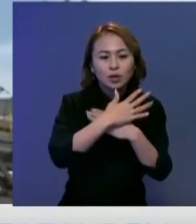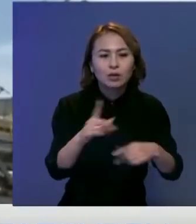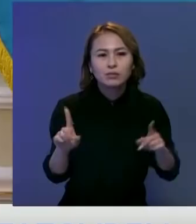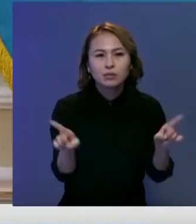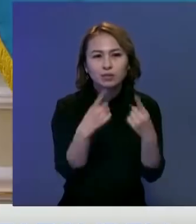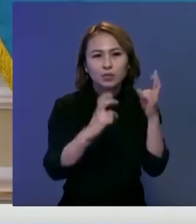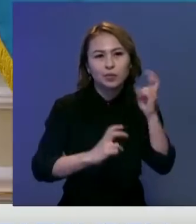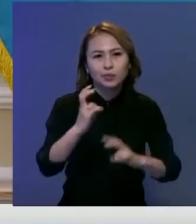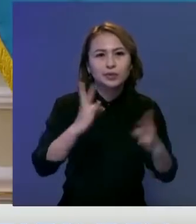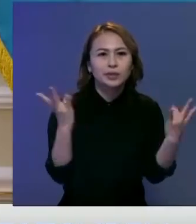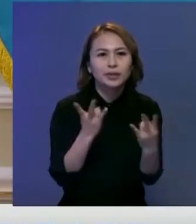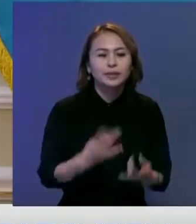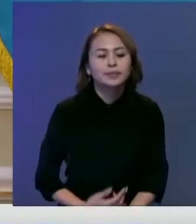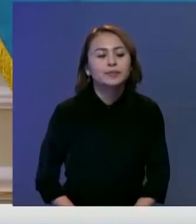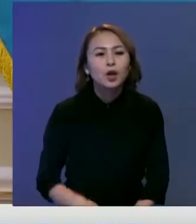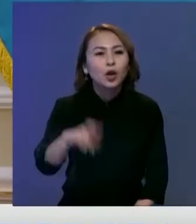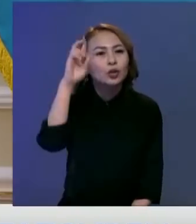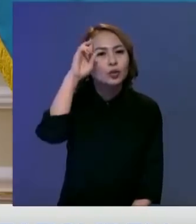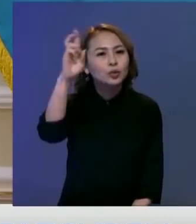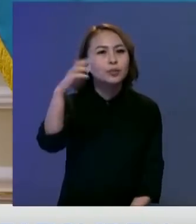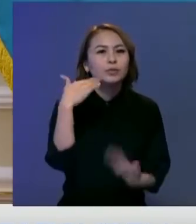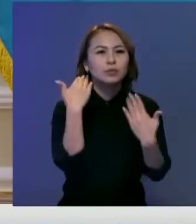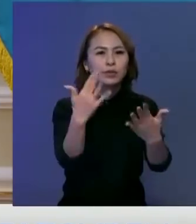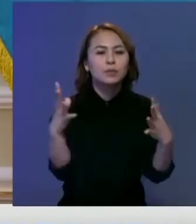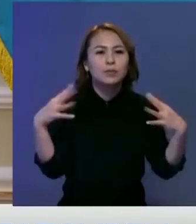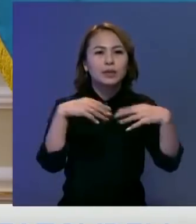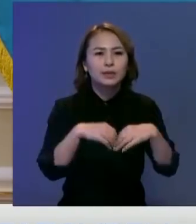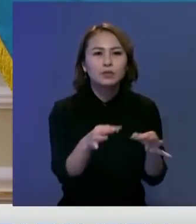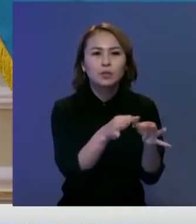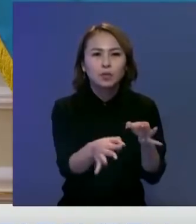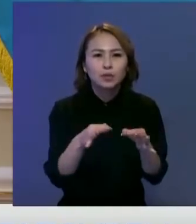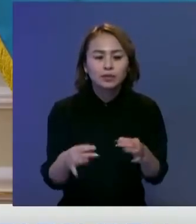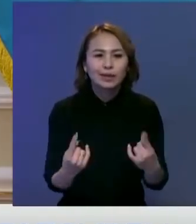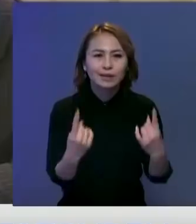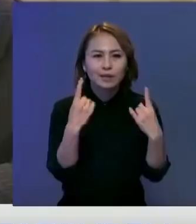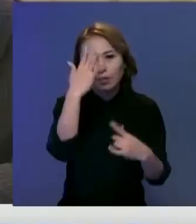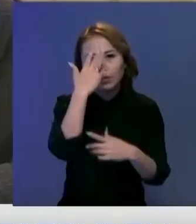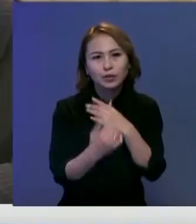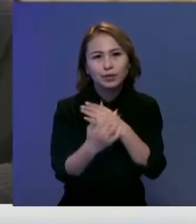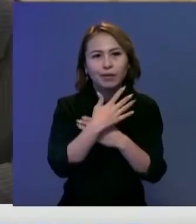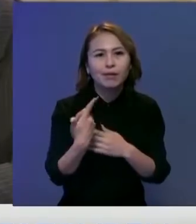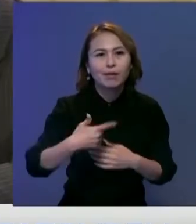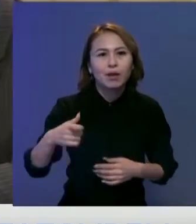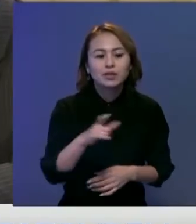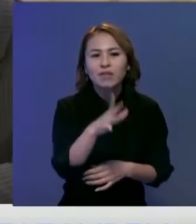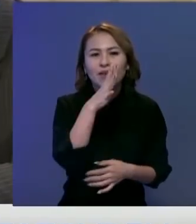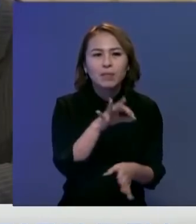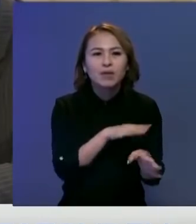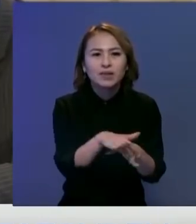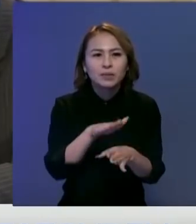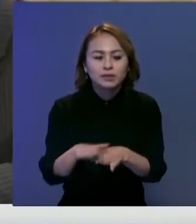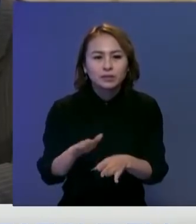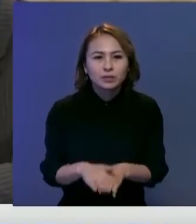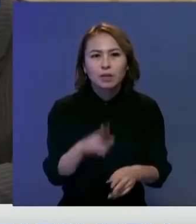дамытуға жетті. Үкімет өңір әкімдігімен бірлесіп, үрі Мұнайғаз жобаларын уақытылы жүзуге асырғыды